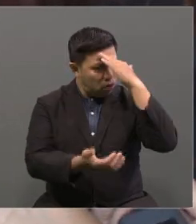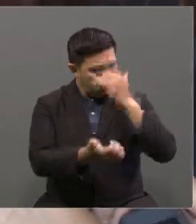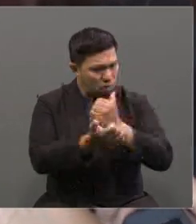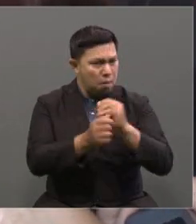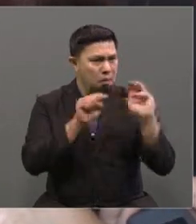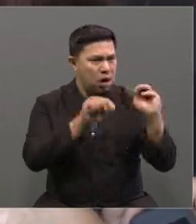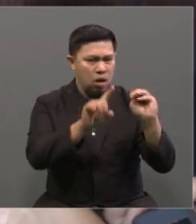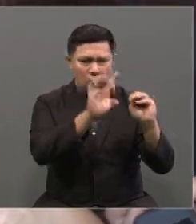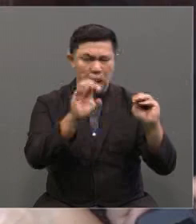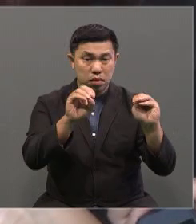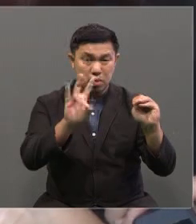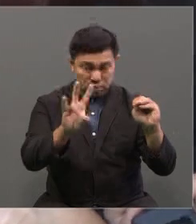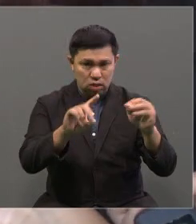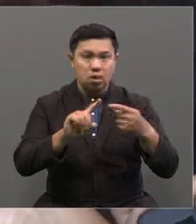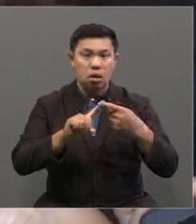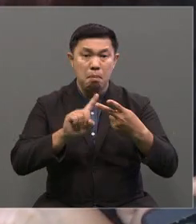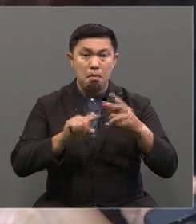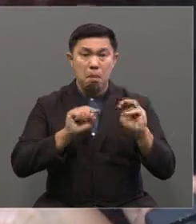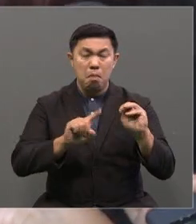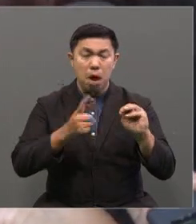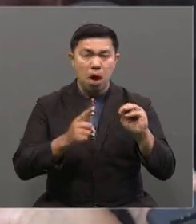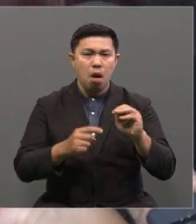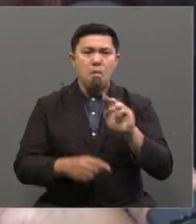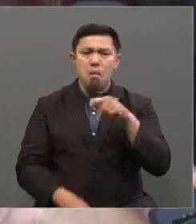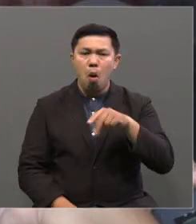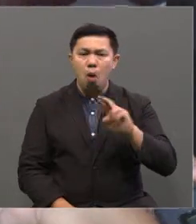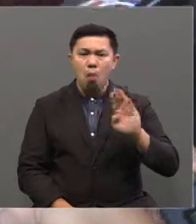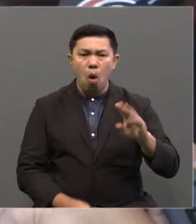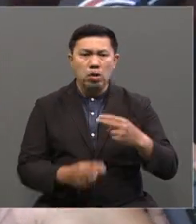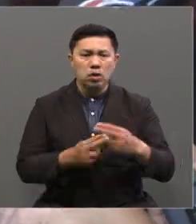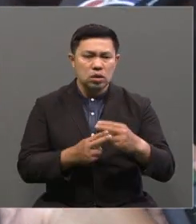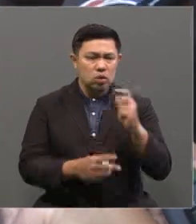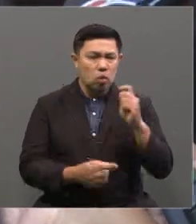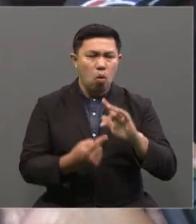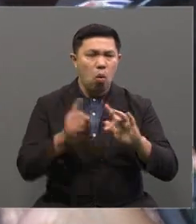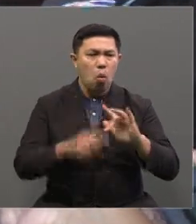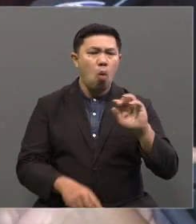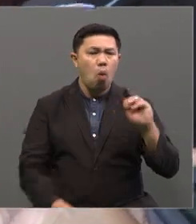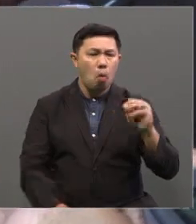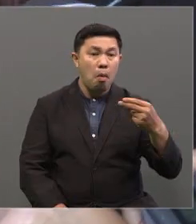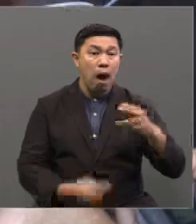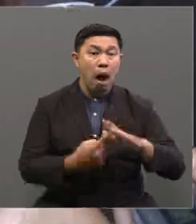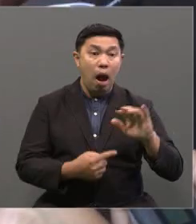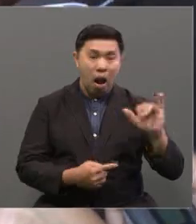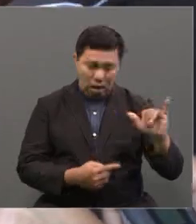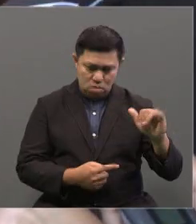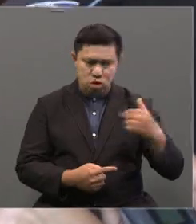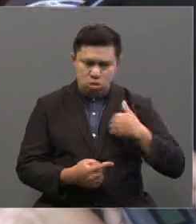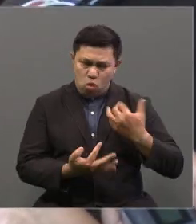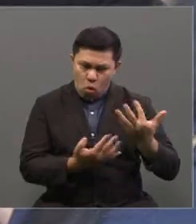า157และจะใช้มาตราใหม่คือพรบอุ้มหายเข้าไปเพิ่มเติมด้วยตอนนี้อยู่ในขั้นตอนการหารือค่ะ